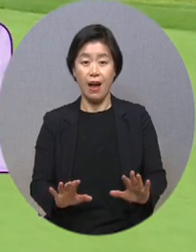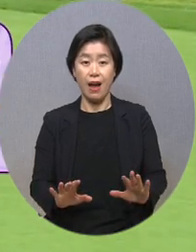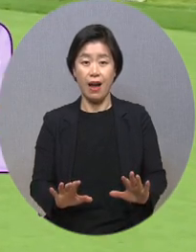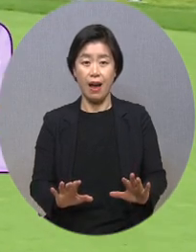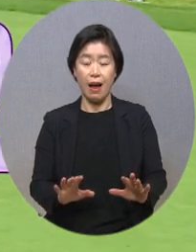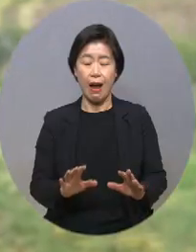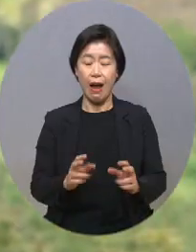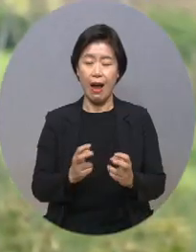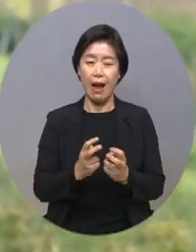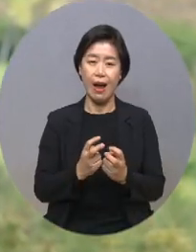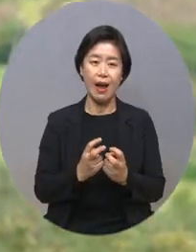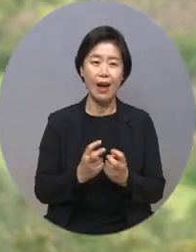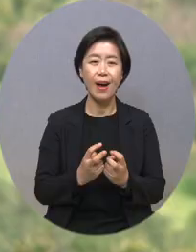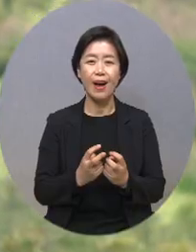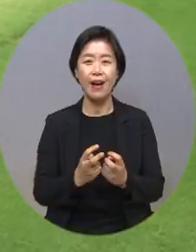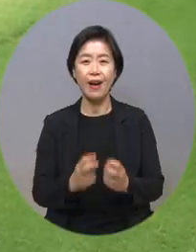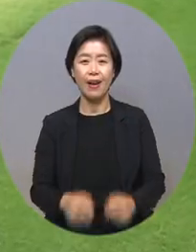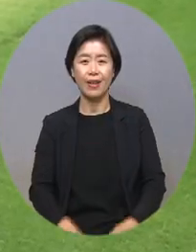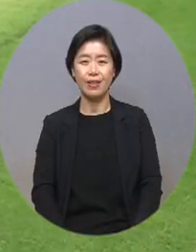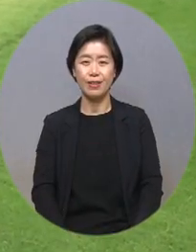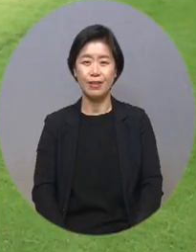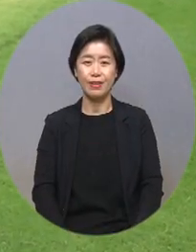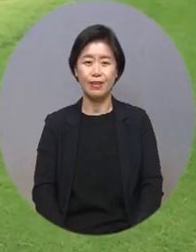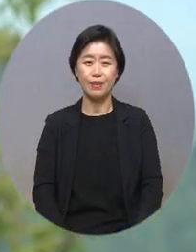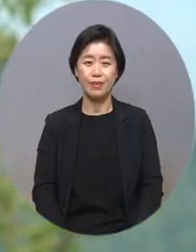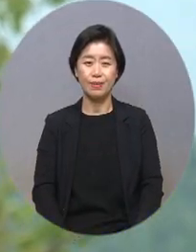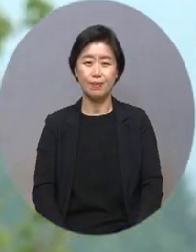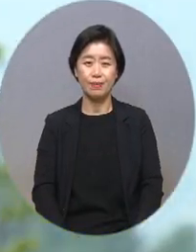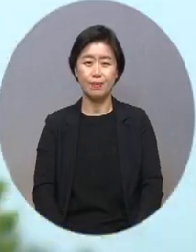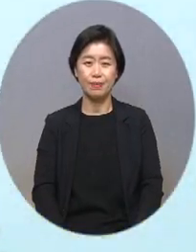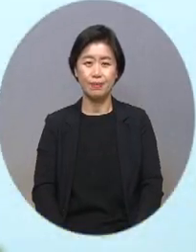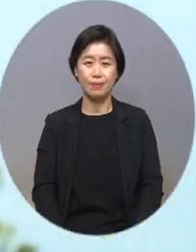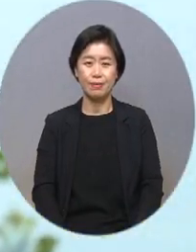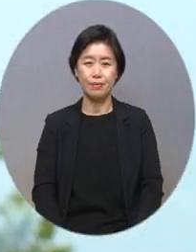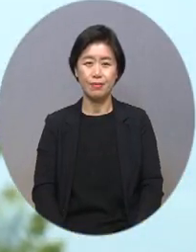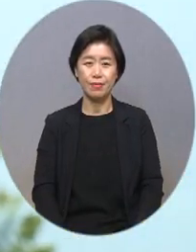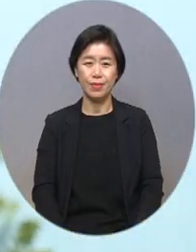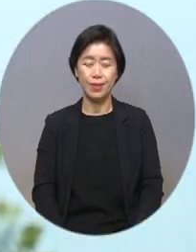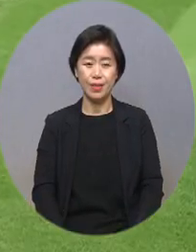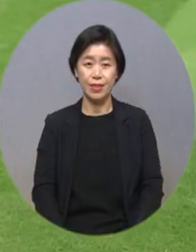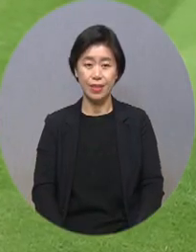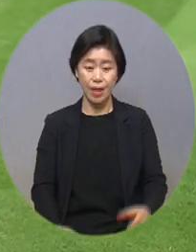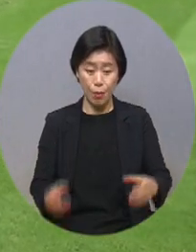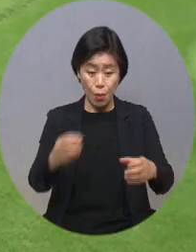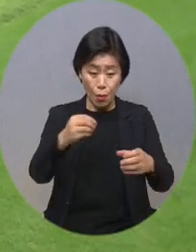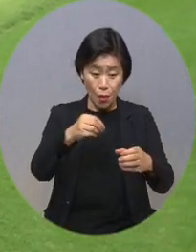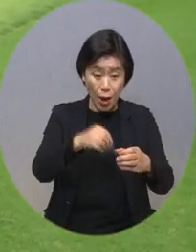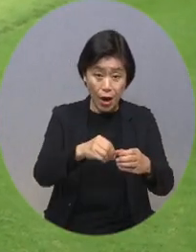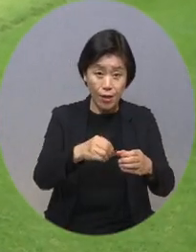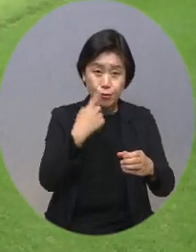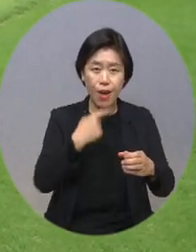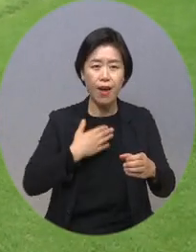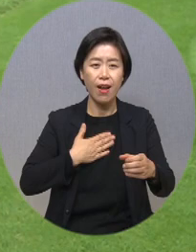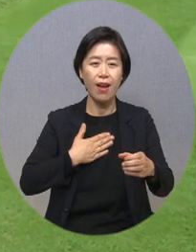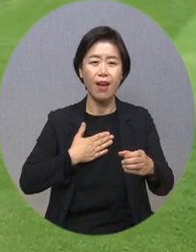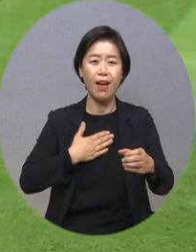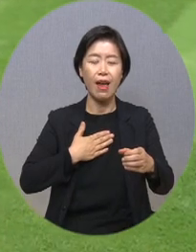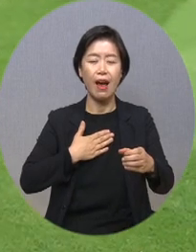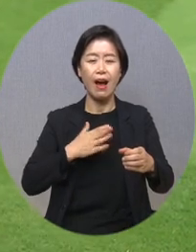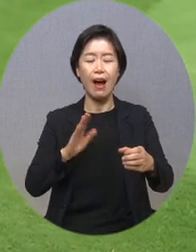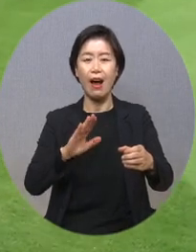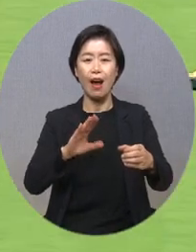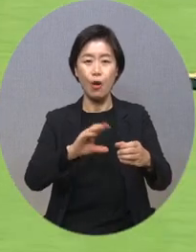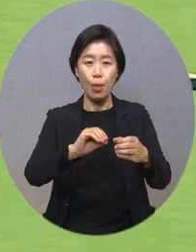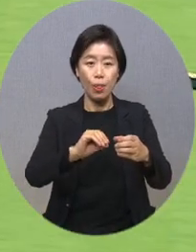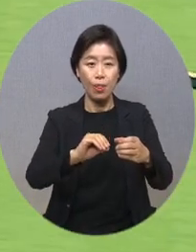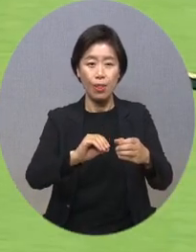와, 와, 와, 와, 와, 와, 와, 들어가는 줄 알았어. 와, 들어가, 들어가는 줄 알았어. 와, 나 진짜 들어가는